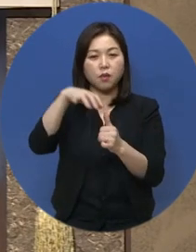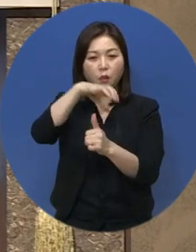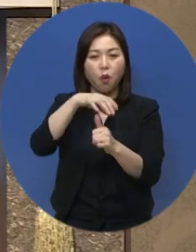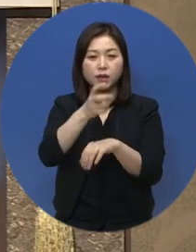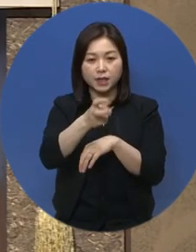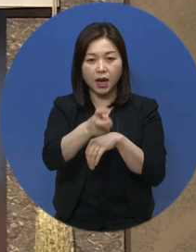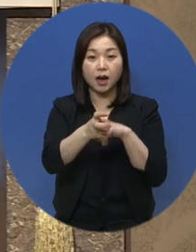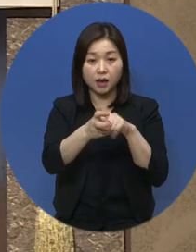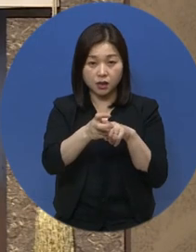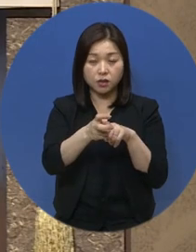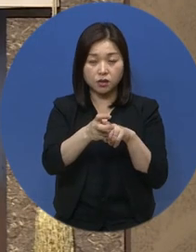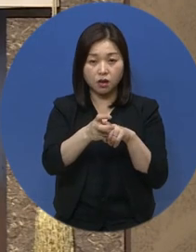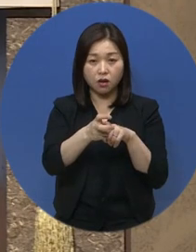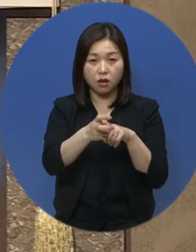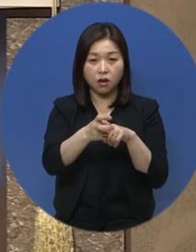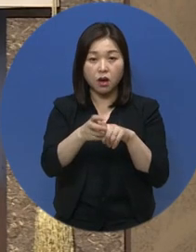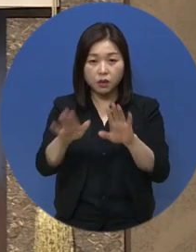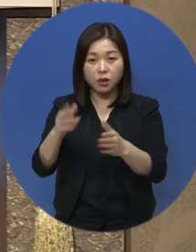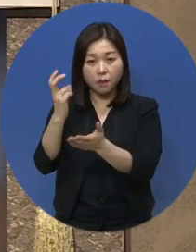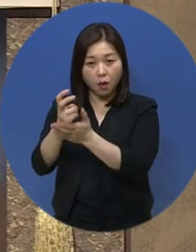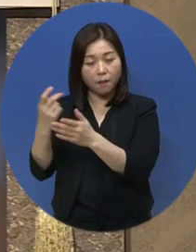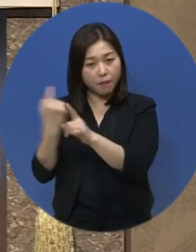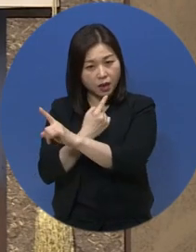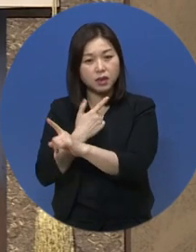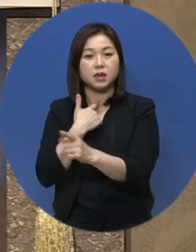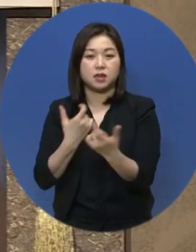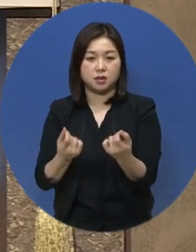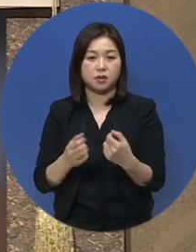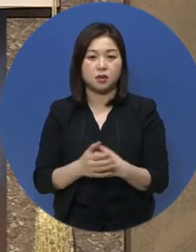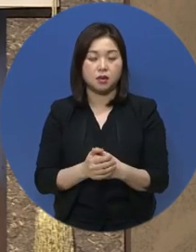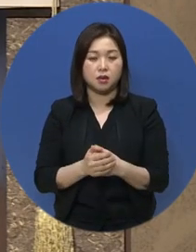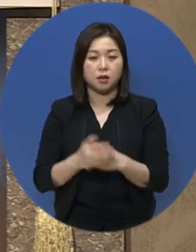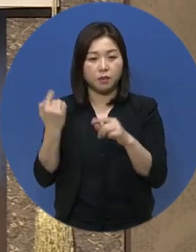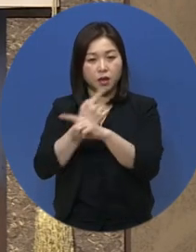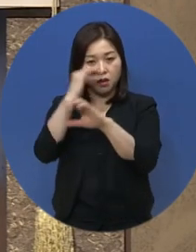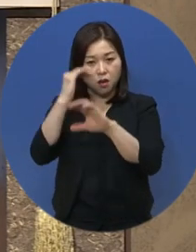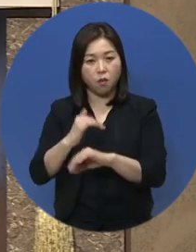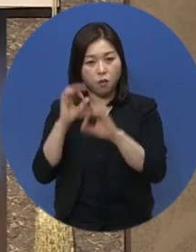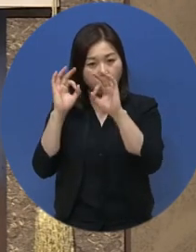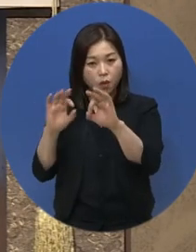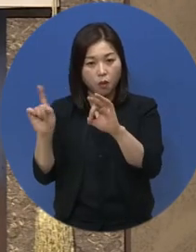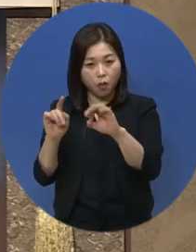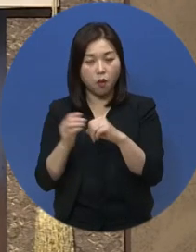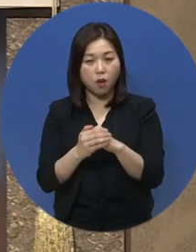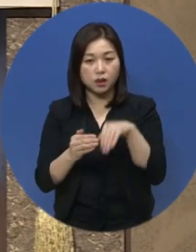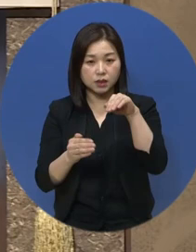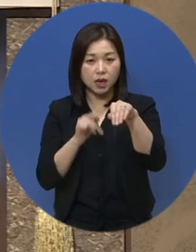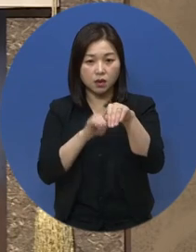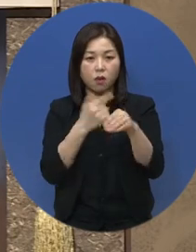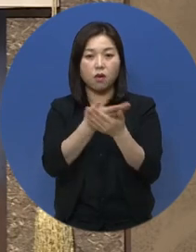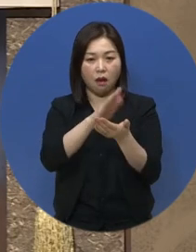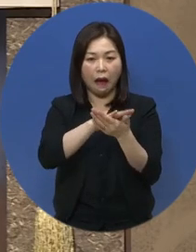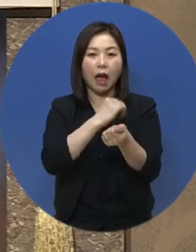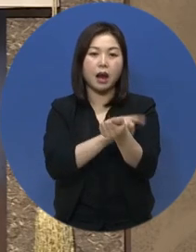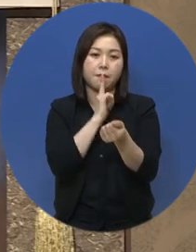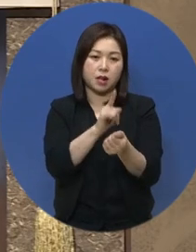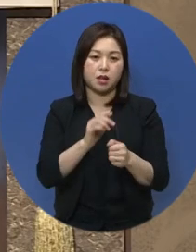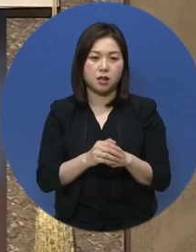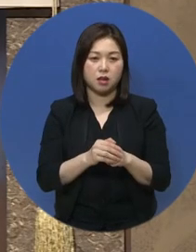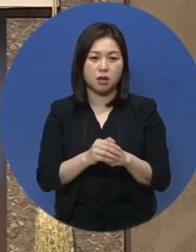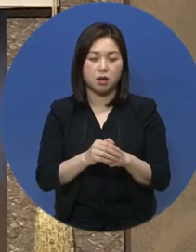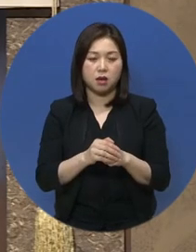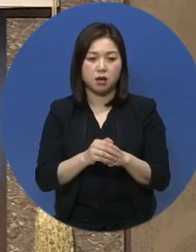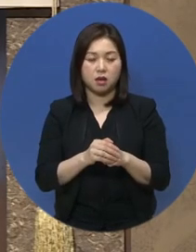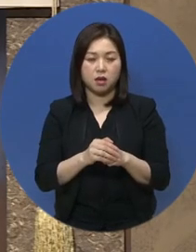관련돼서 도로교통법이 개정이 됐어요. 이 개정된 내용에는 차량을 개조하라는 거예요. 발판이 있어야